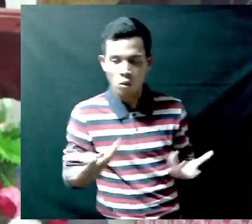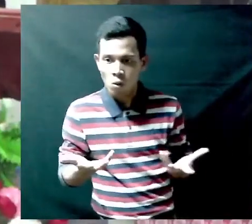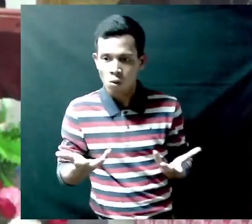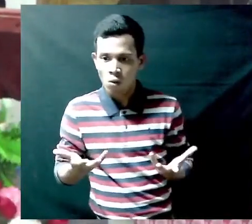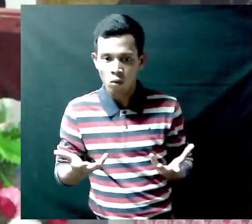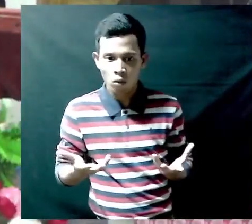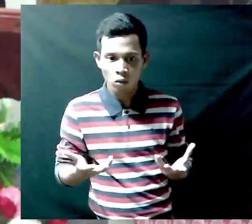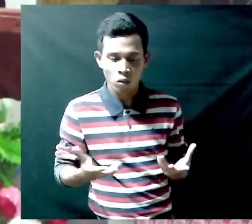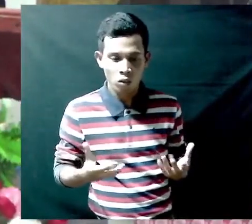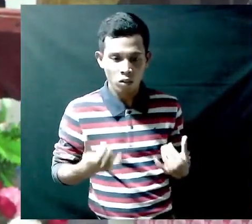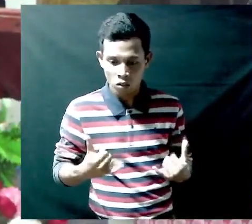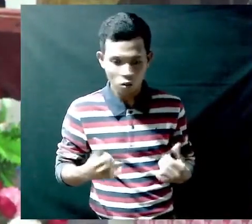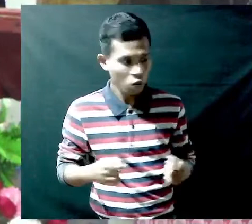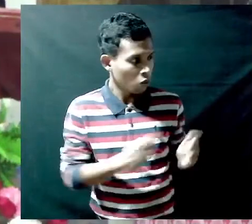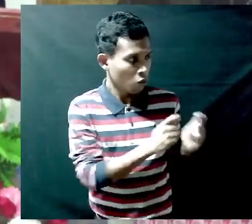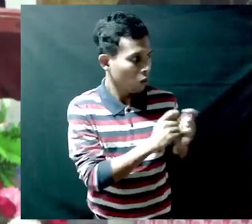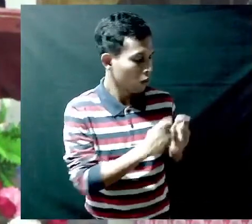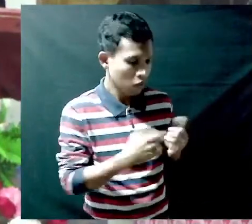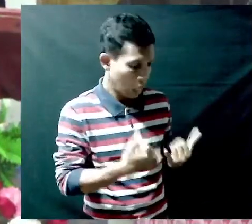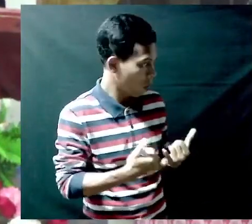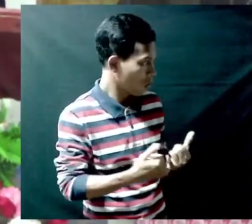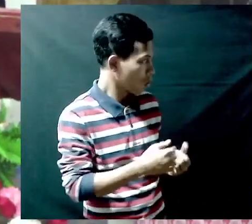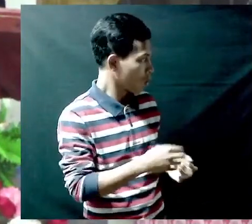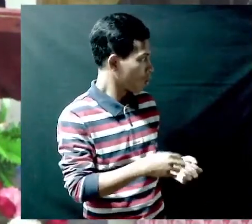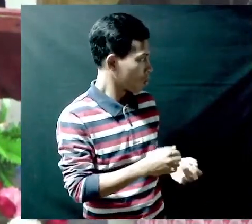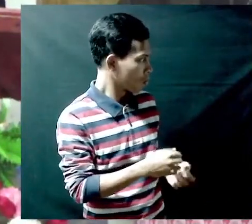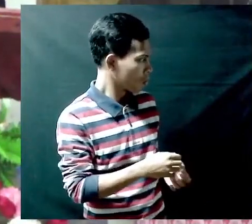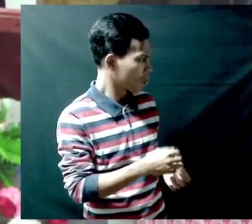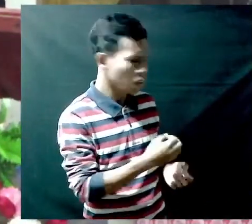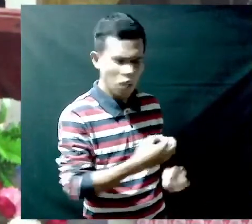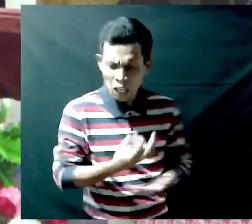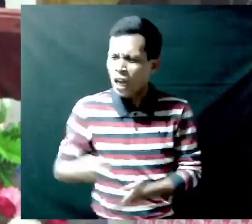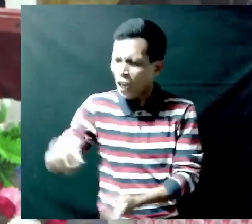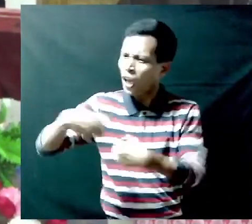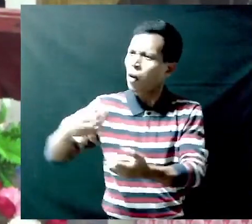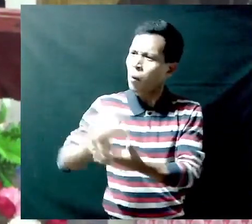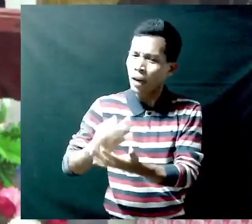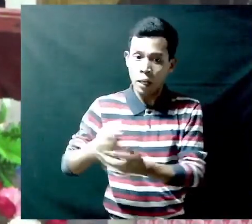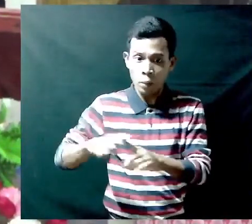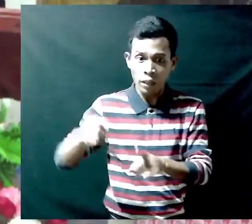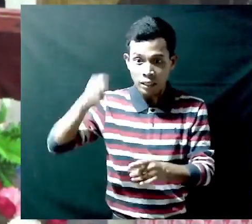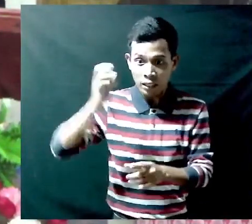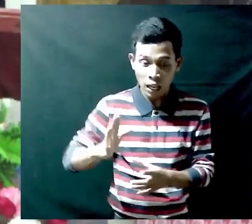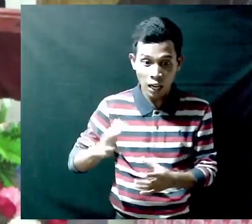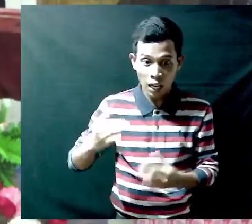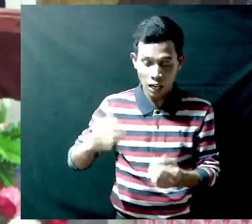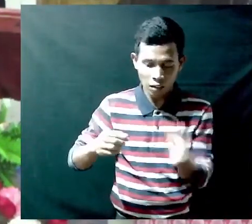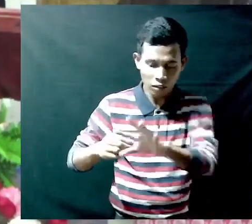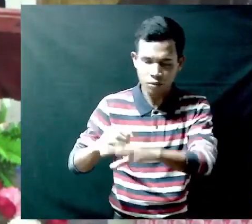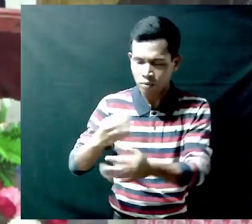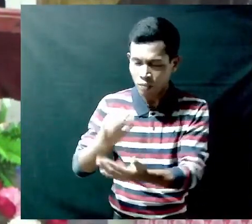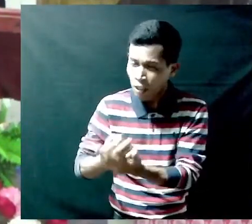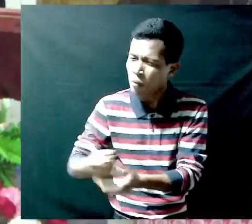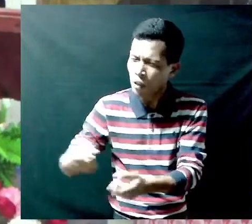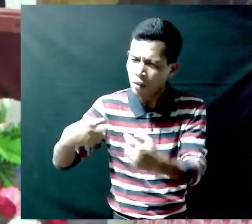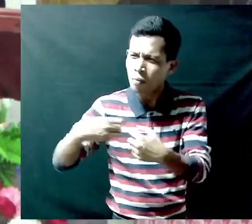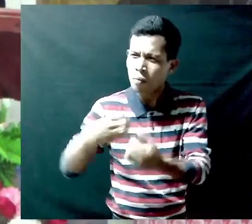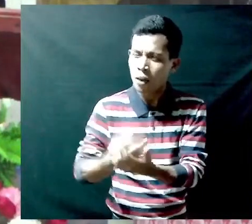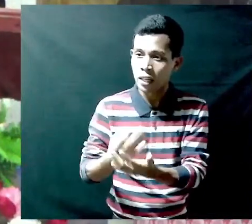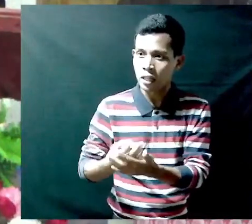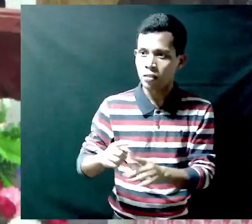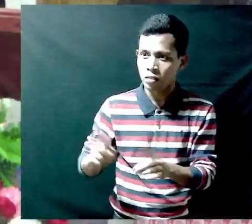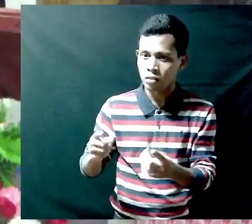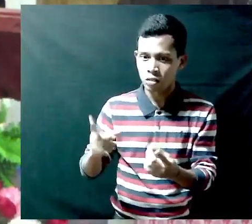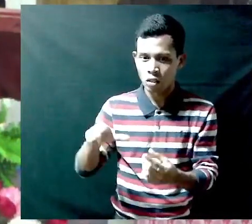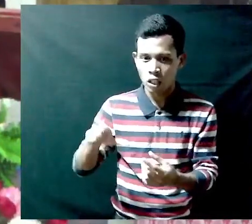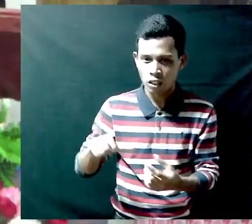sa labas ah. Ba't ngayon nandito na kasama ni Pedro tsaka ni Juan? Ano nangyari dyan? At sabi